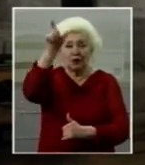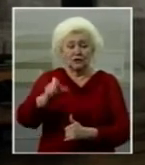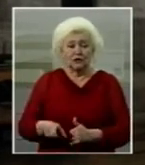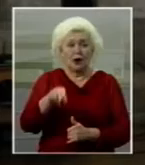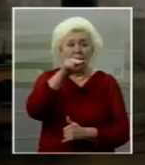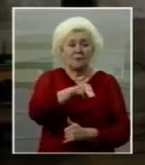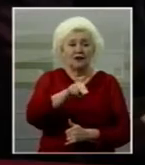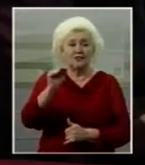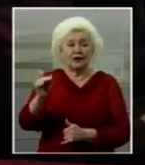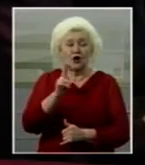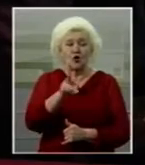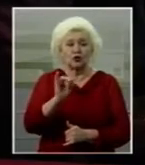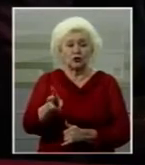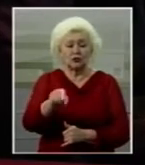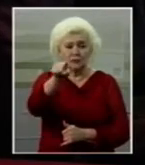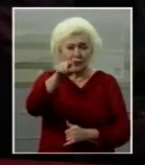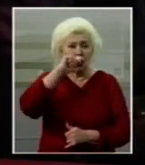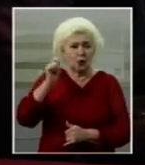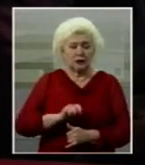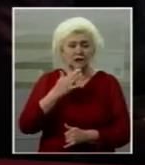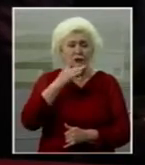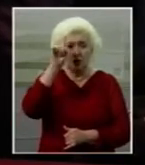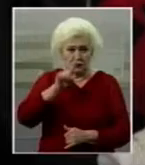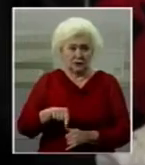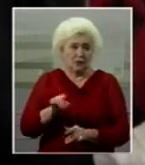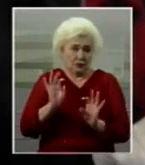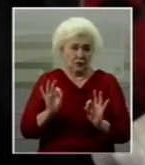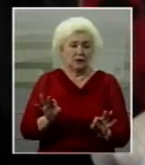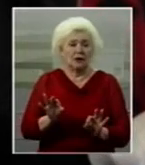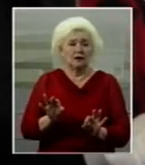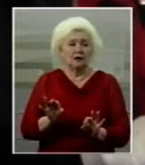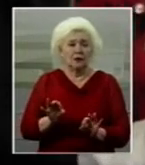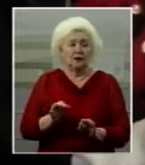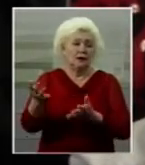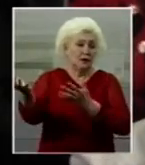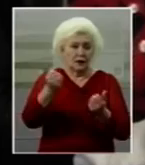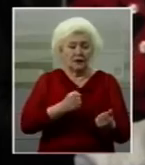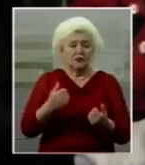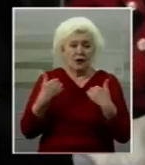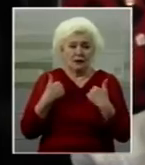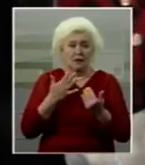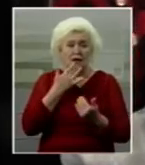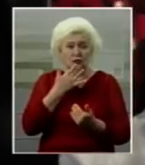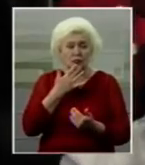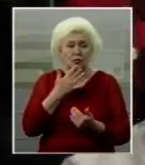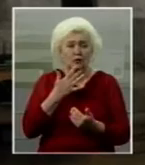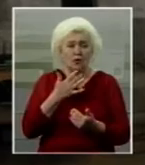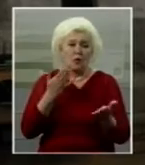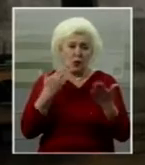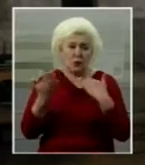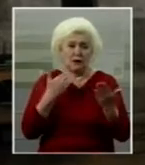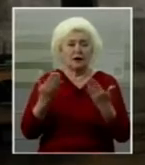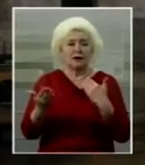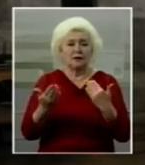Федорович Костюченко. А ти українську мову знаєш? Ну знаю, кажу. Значить, давай на нашу мову побалакаємо,